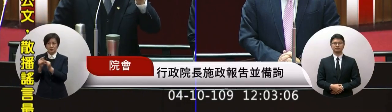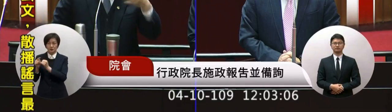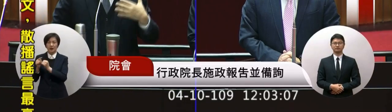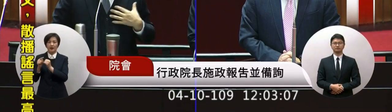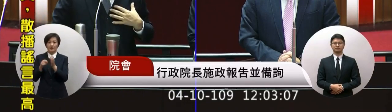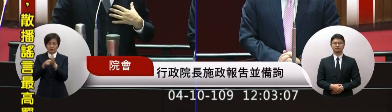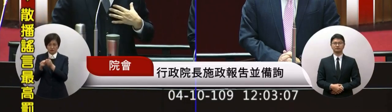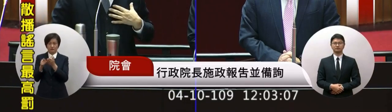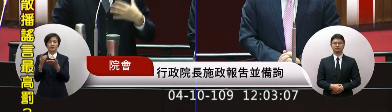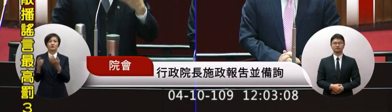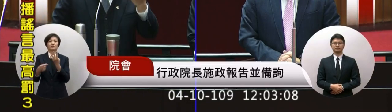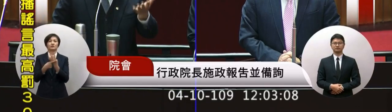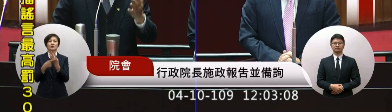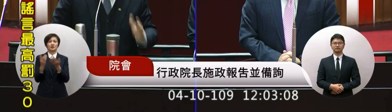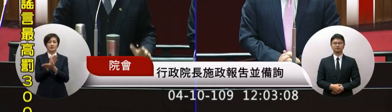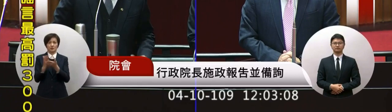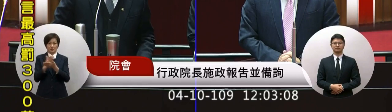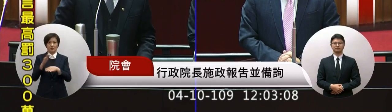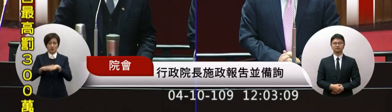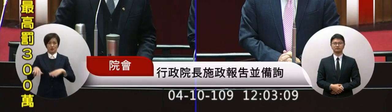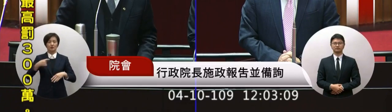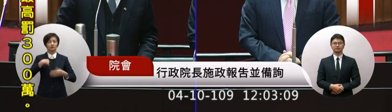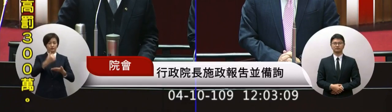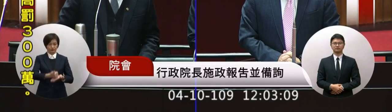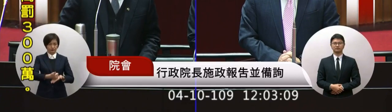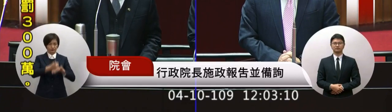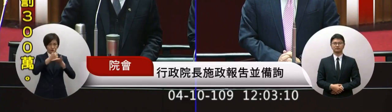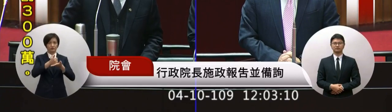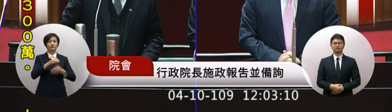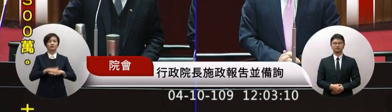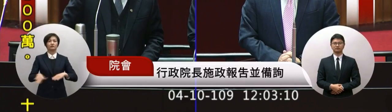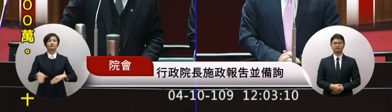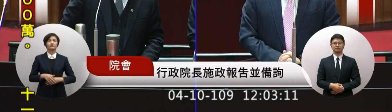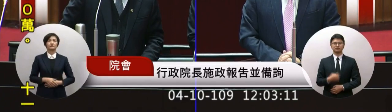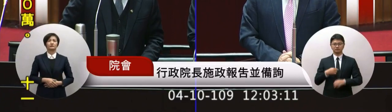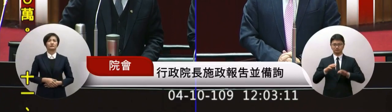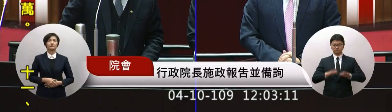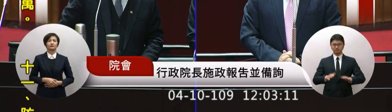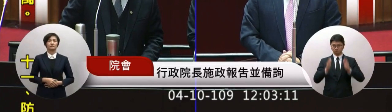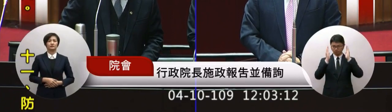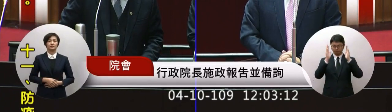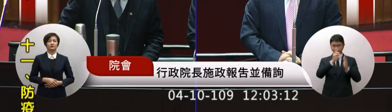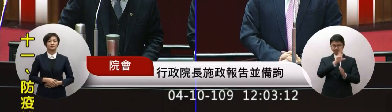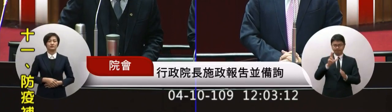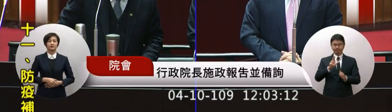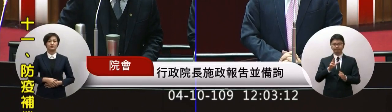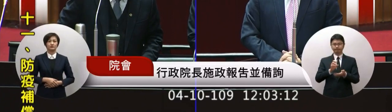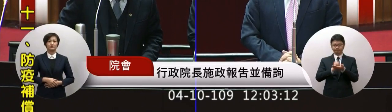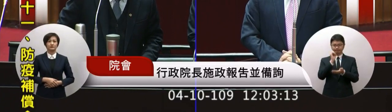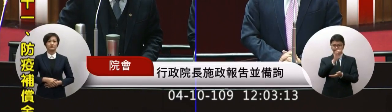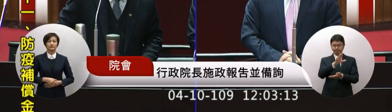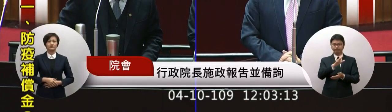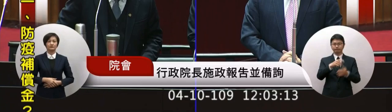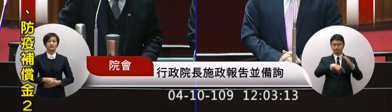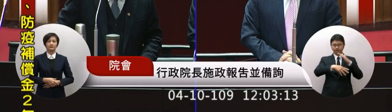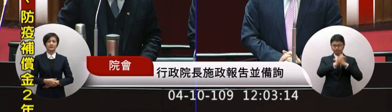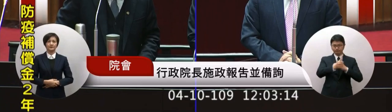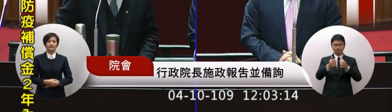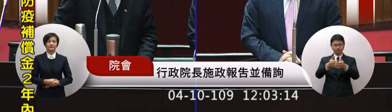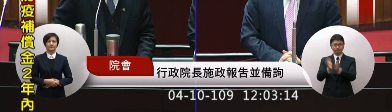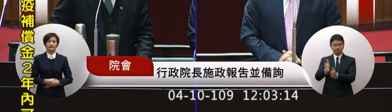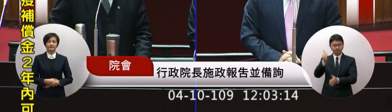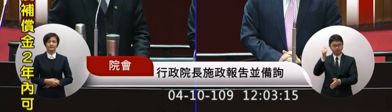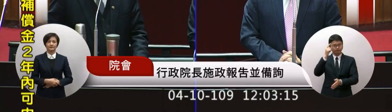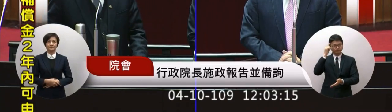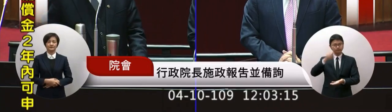判断，我原则上都是尊重他们。 OK，那我在这边正式跟院长跟部长提出这样子一个建